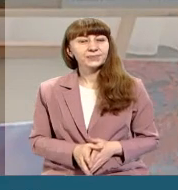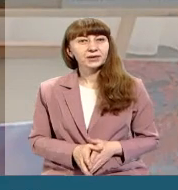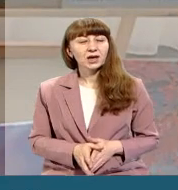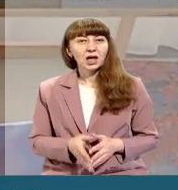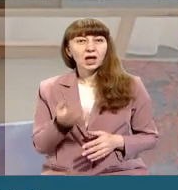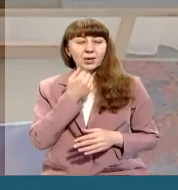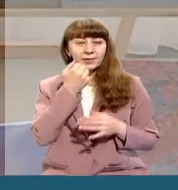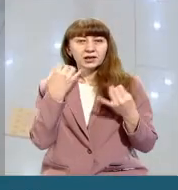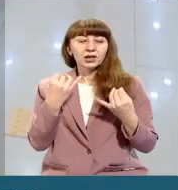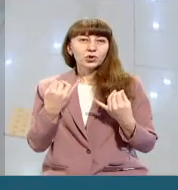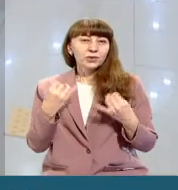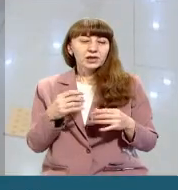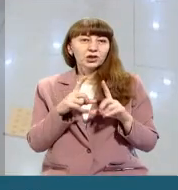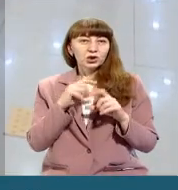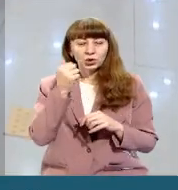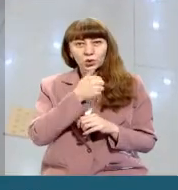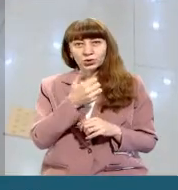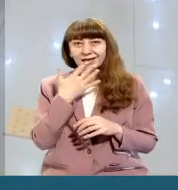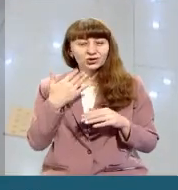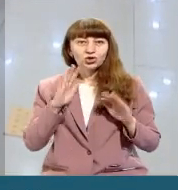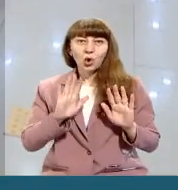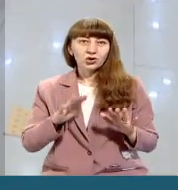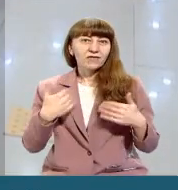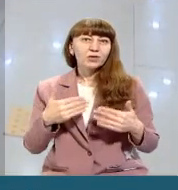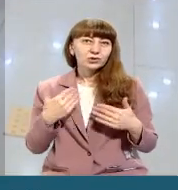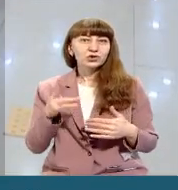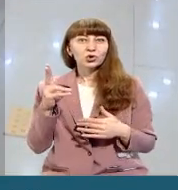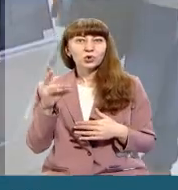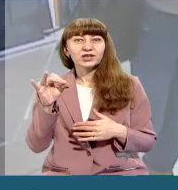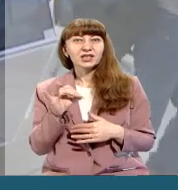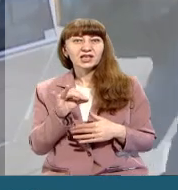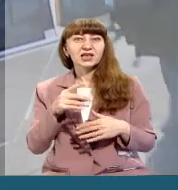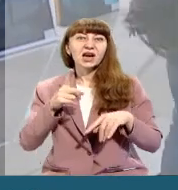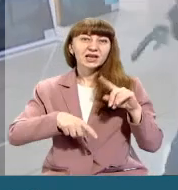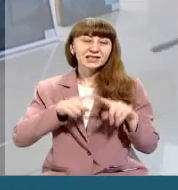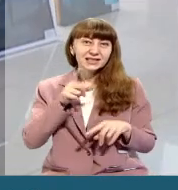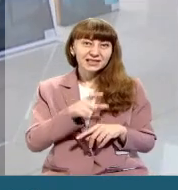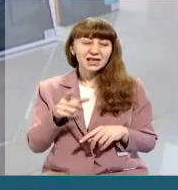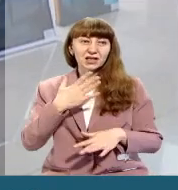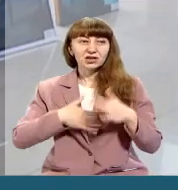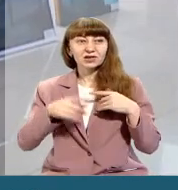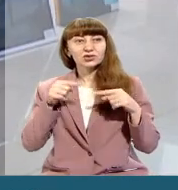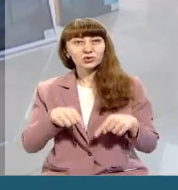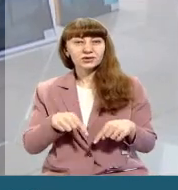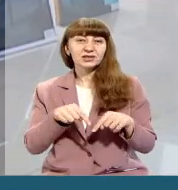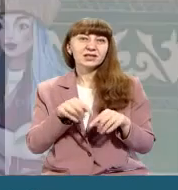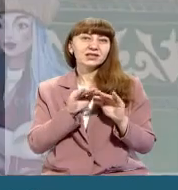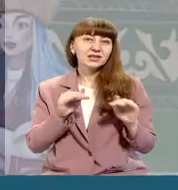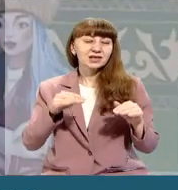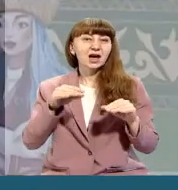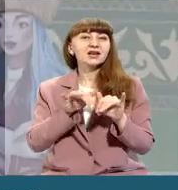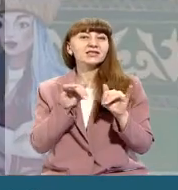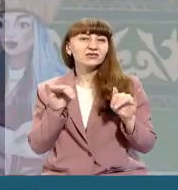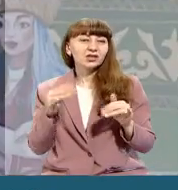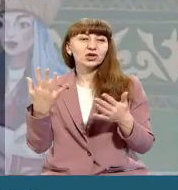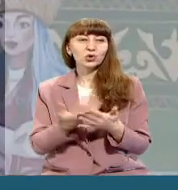благодарят не только выпускники и учащиеся но и их родители Они радуются что здесь дети не только развивают свои творческие таланты но